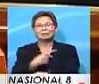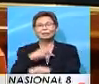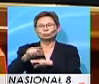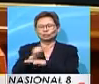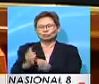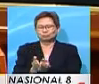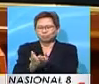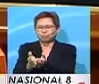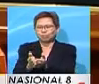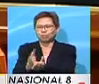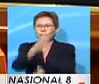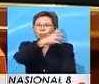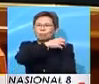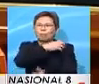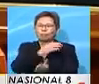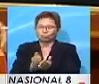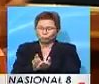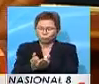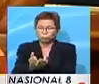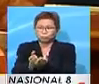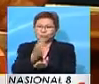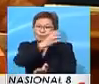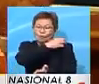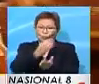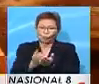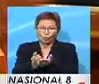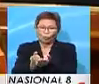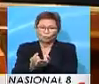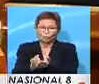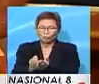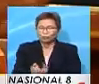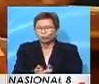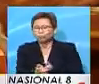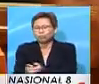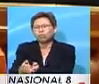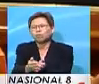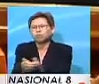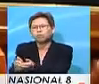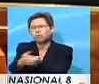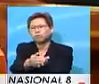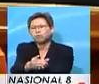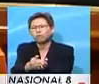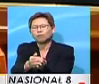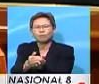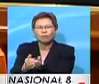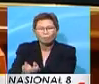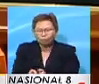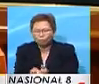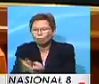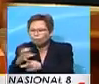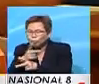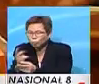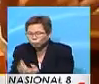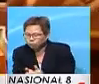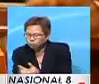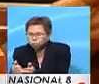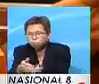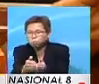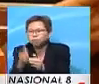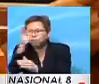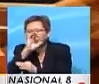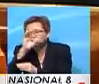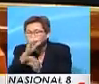bot-bot penguatkuasaan kita dengan menjalankan River petrol atau kita